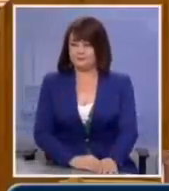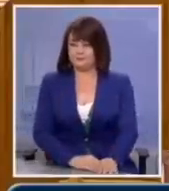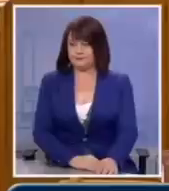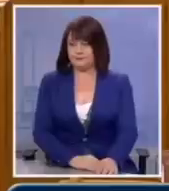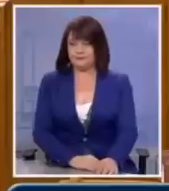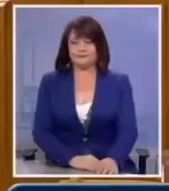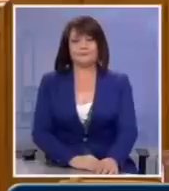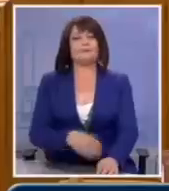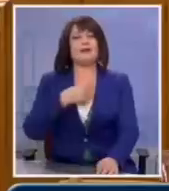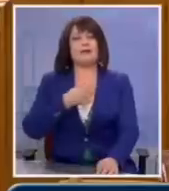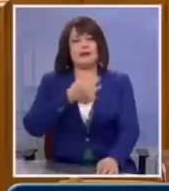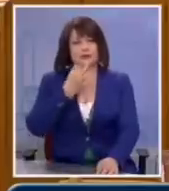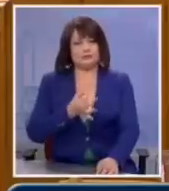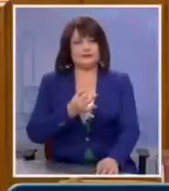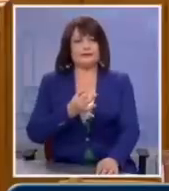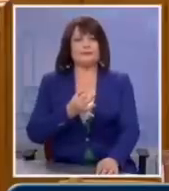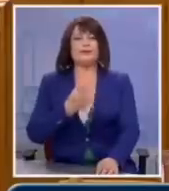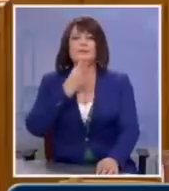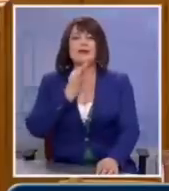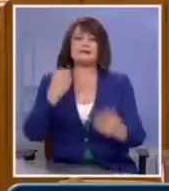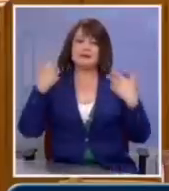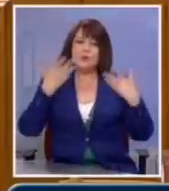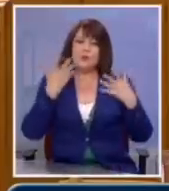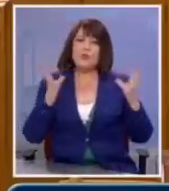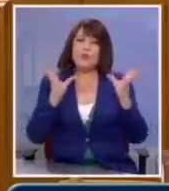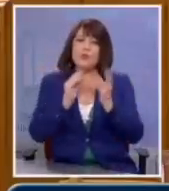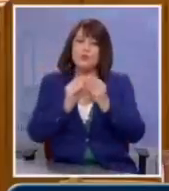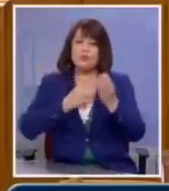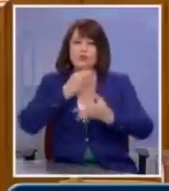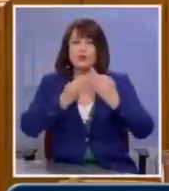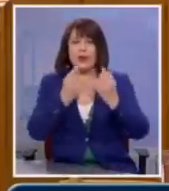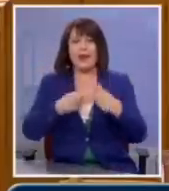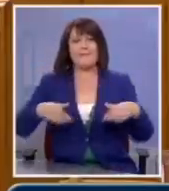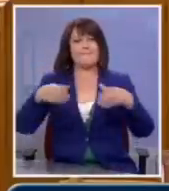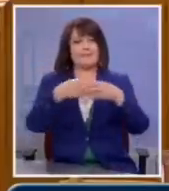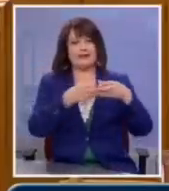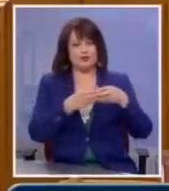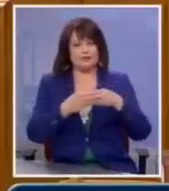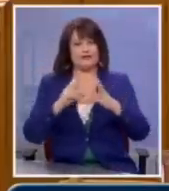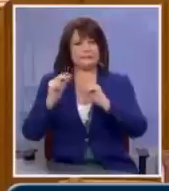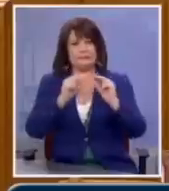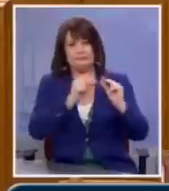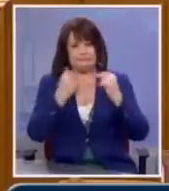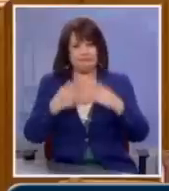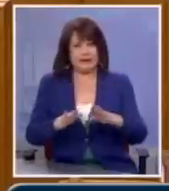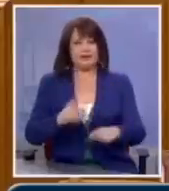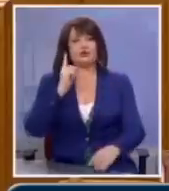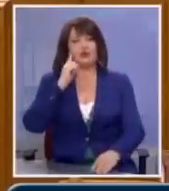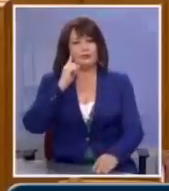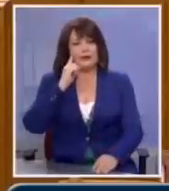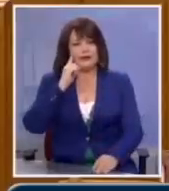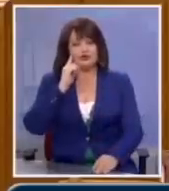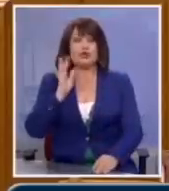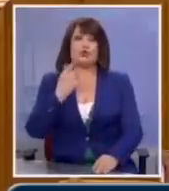Θέλω να πω κάτι σαν απολογισμό ότι στις επιτροπές που συνεδριάσαμε νομίζω ότι όσοι